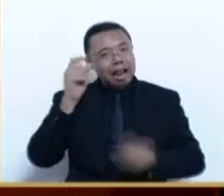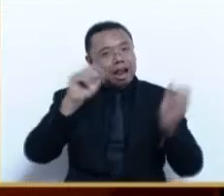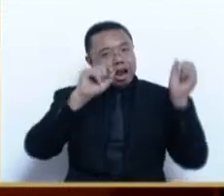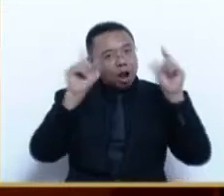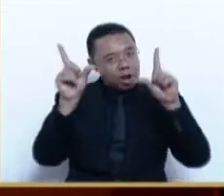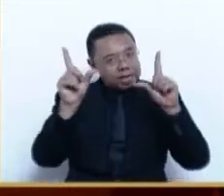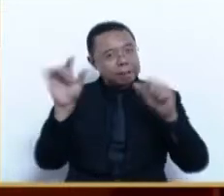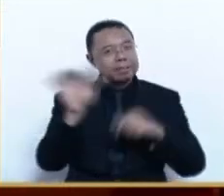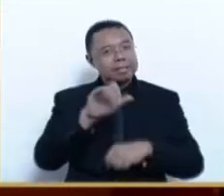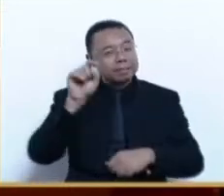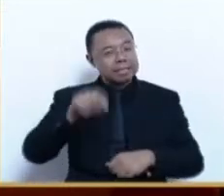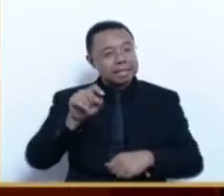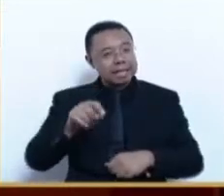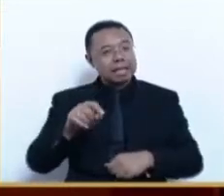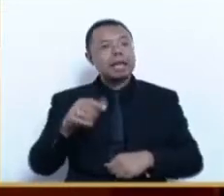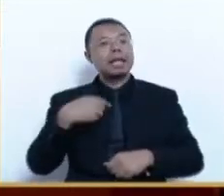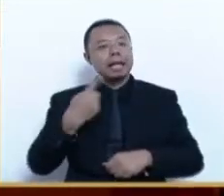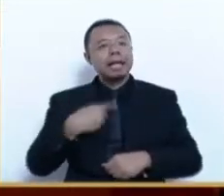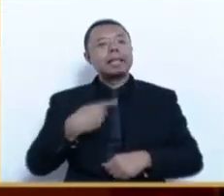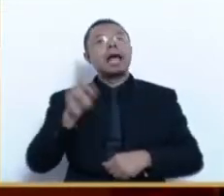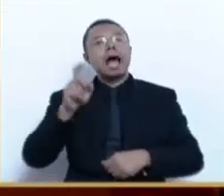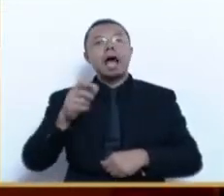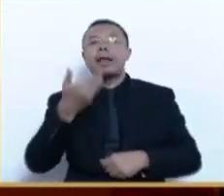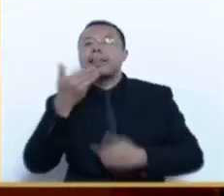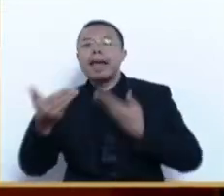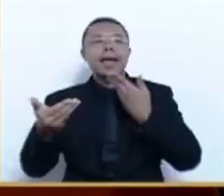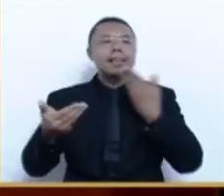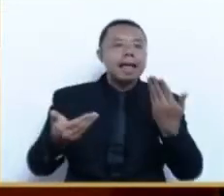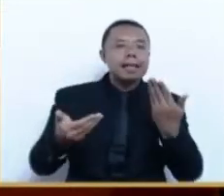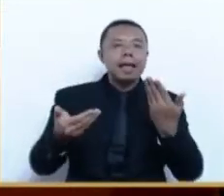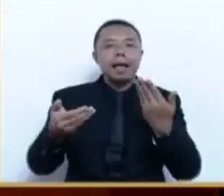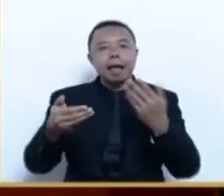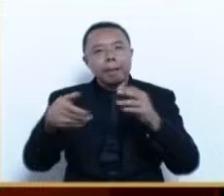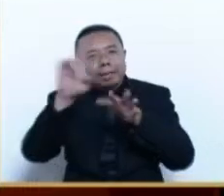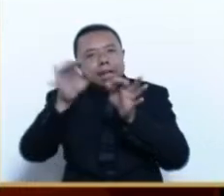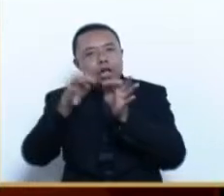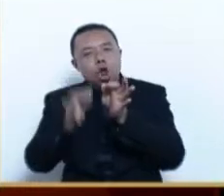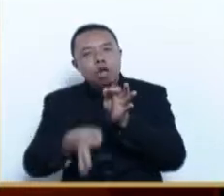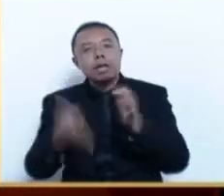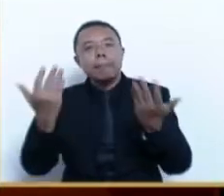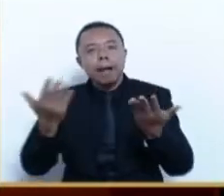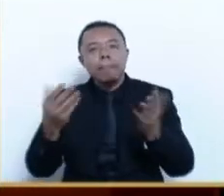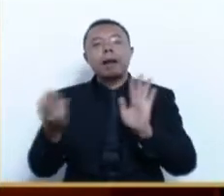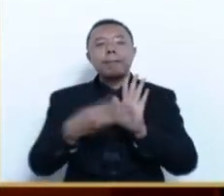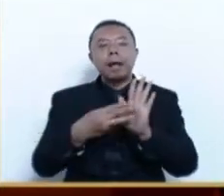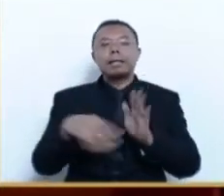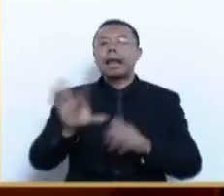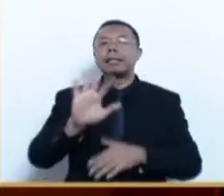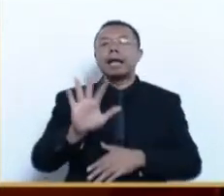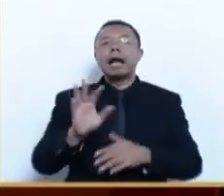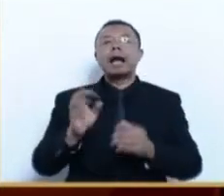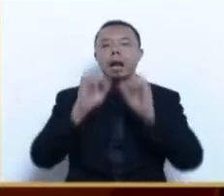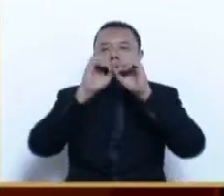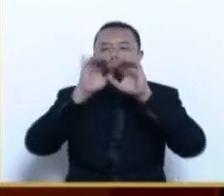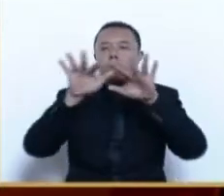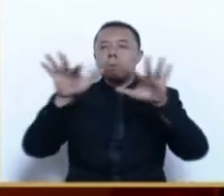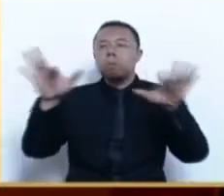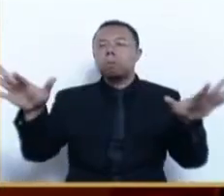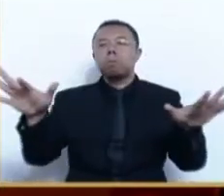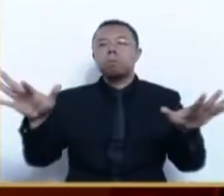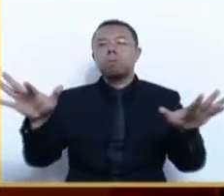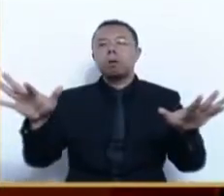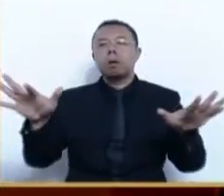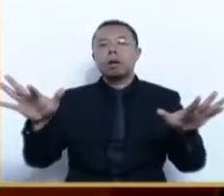konteks seperti ini baiknya kita tabayun untuk mengatasi persoalan jangan sampai berita-berita